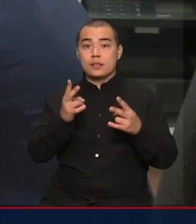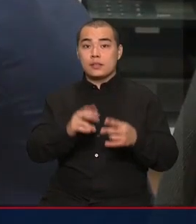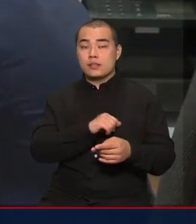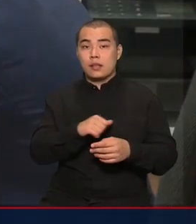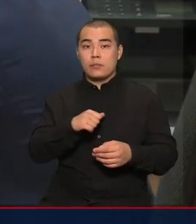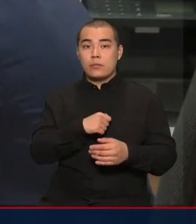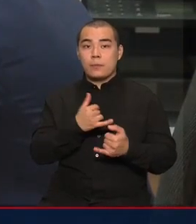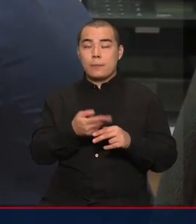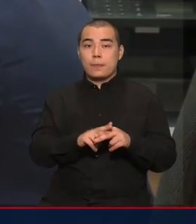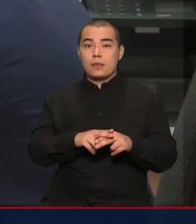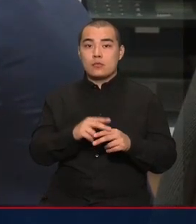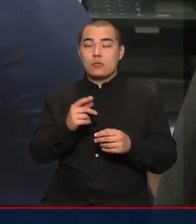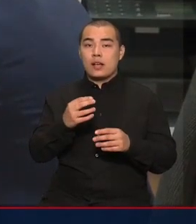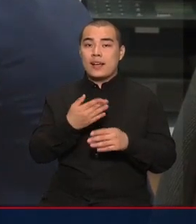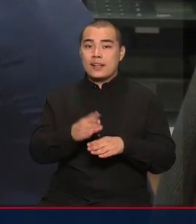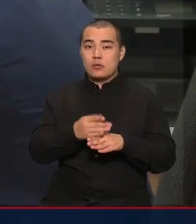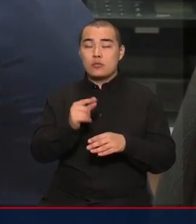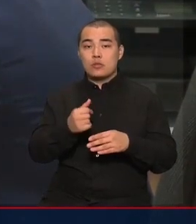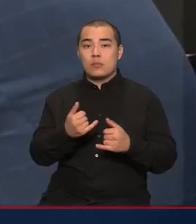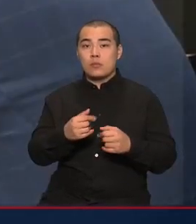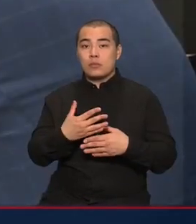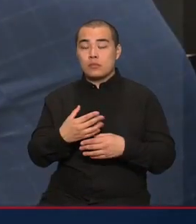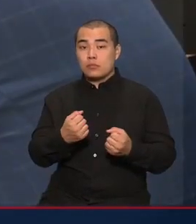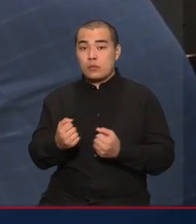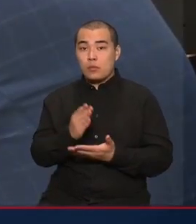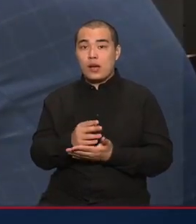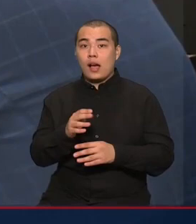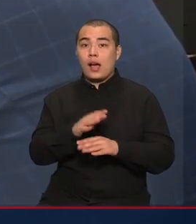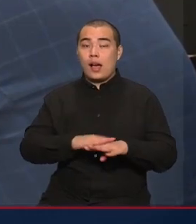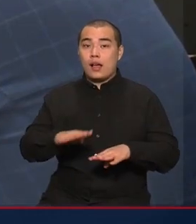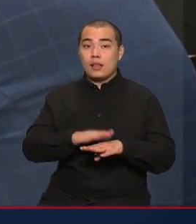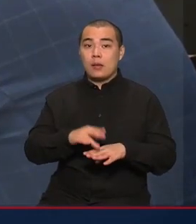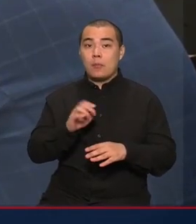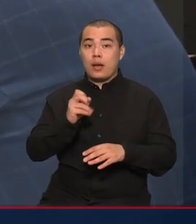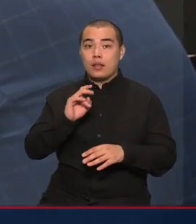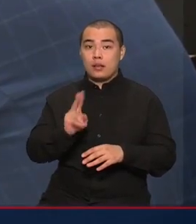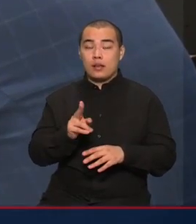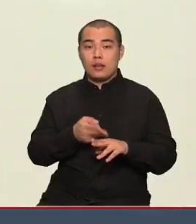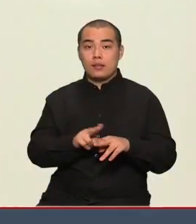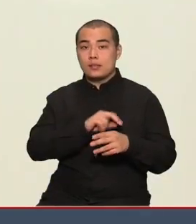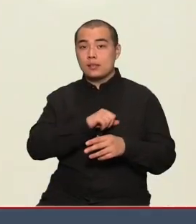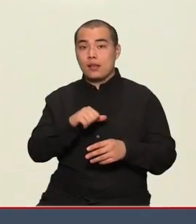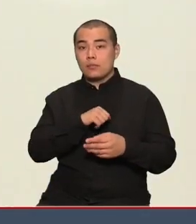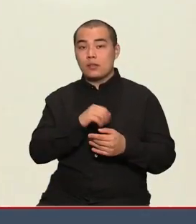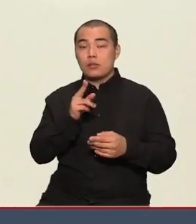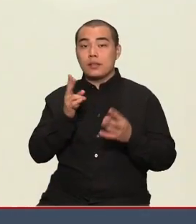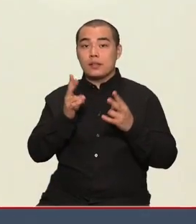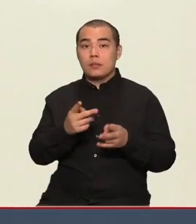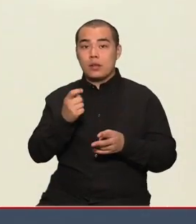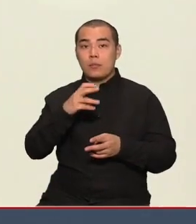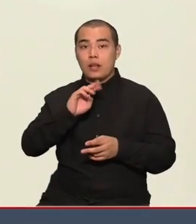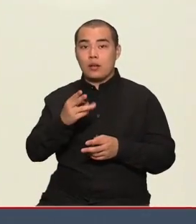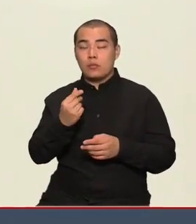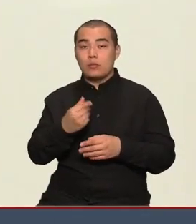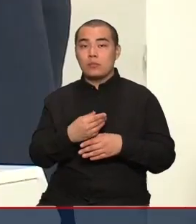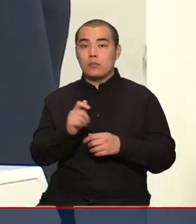несиесінің мерзімін кейінге шегереді. Ал Халық банкі халық қайырымдылық қорымен бірлесіп, зардап шеккендерге 1 миллиард теңге